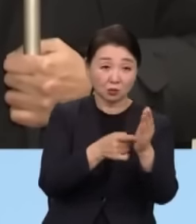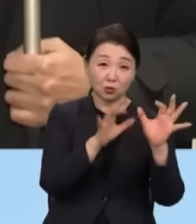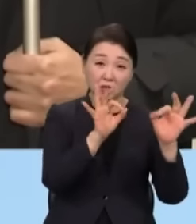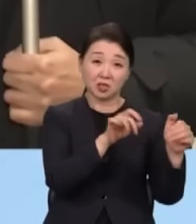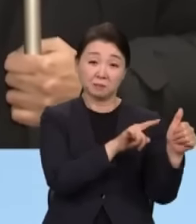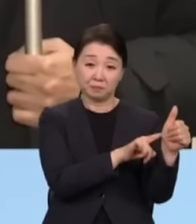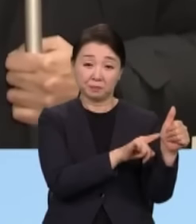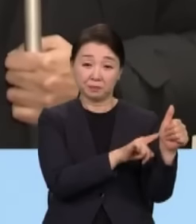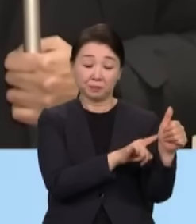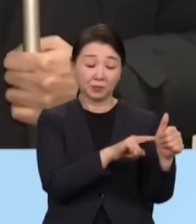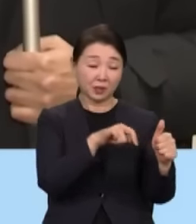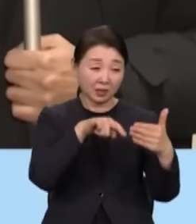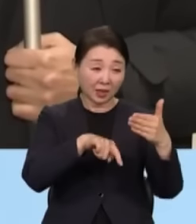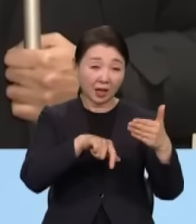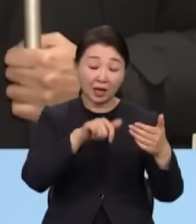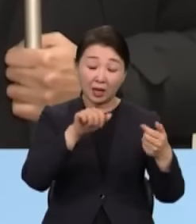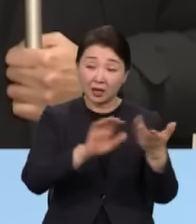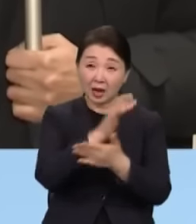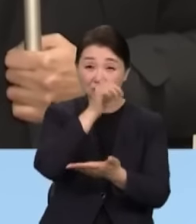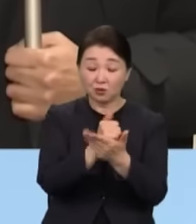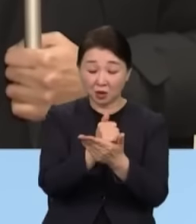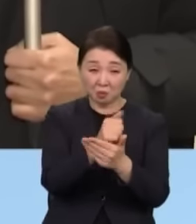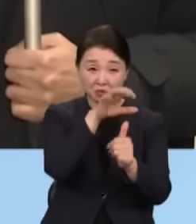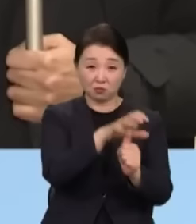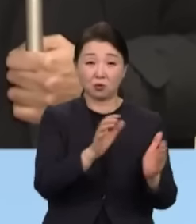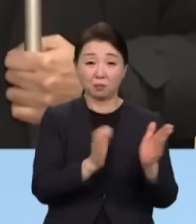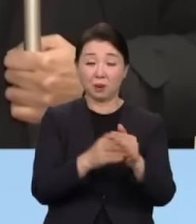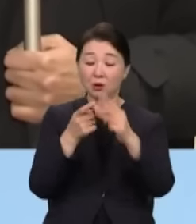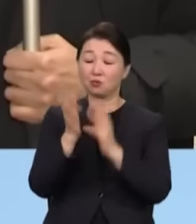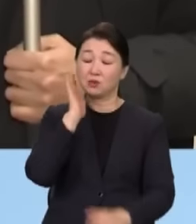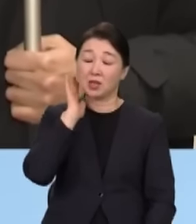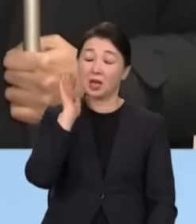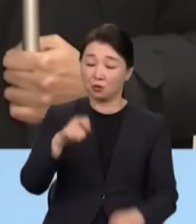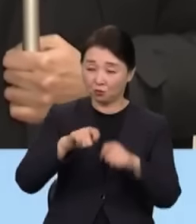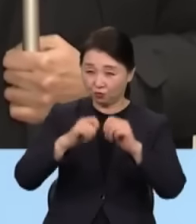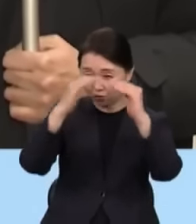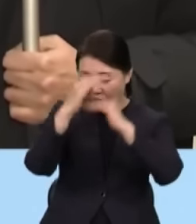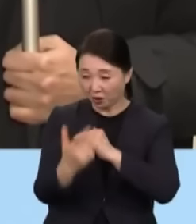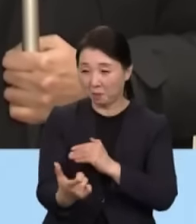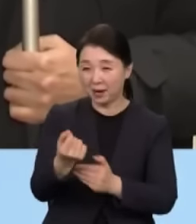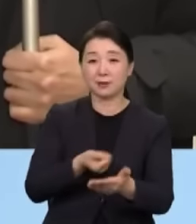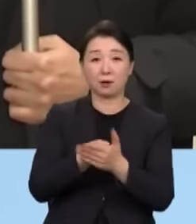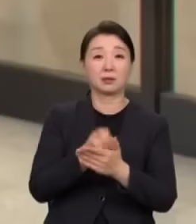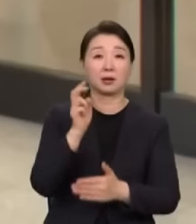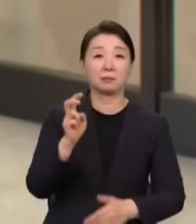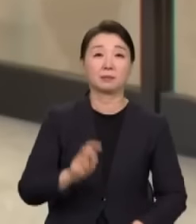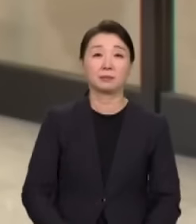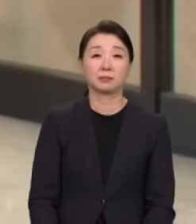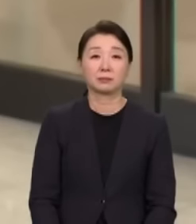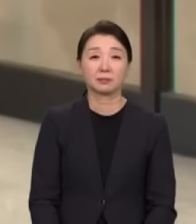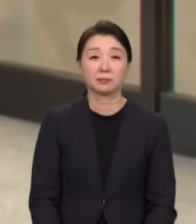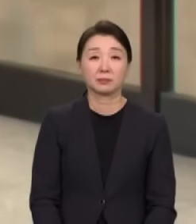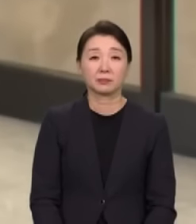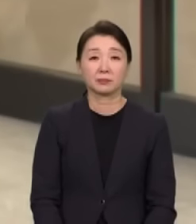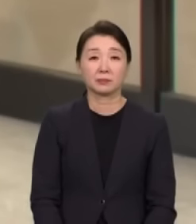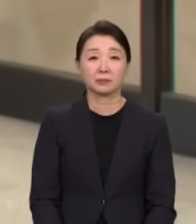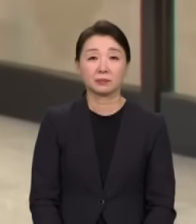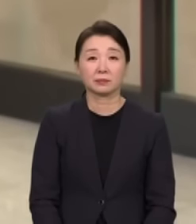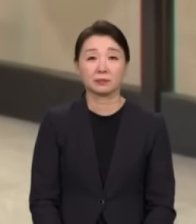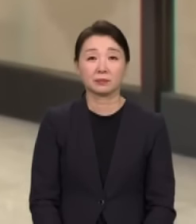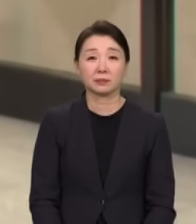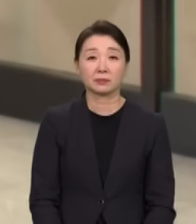전 장관이 내란죄로 구속되면 소환을 비롯해 윤 대통령 수사의 구체적인 내용이 더 빠르게 결정될 것으로 보입니다. 지금까지